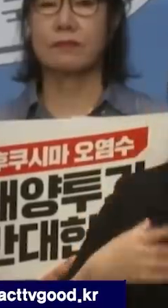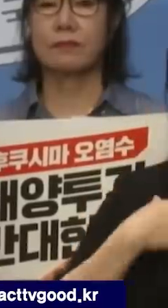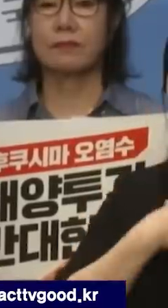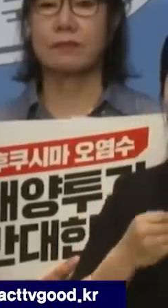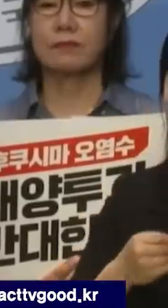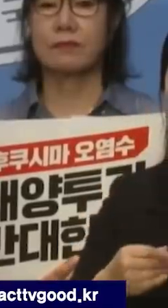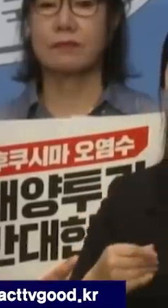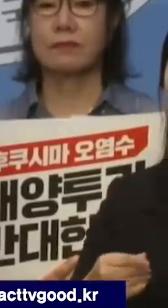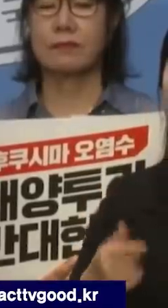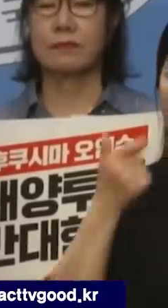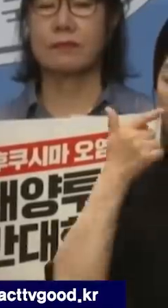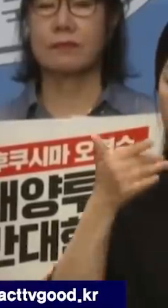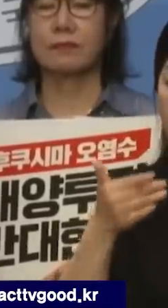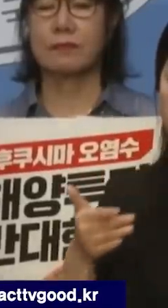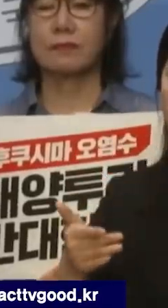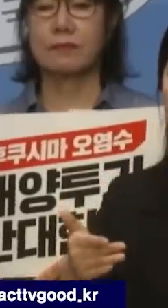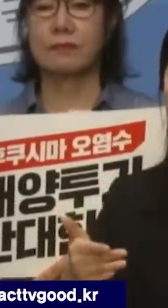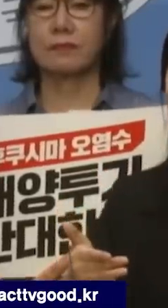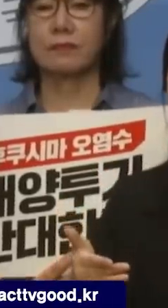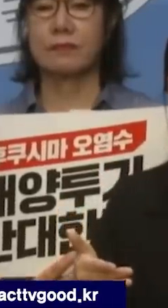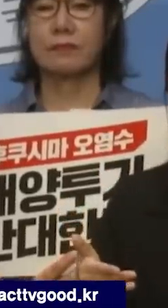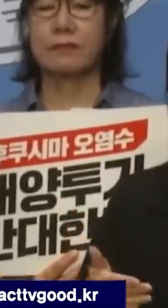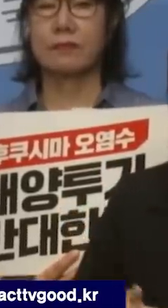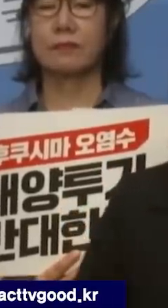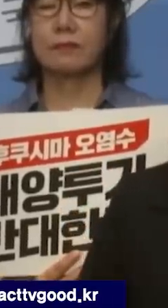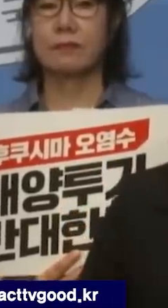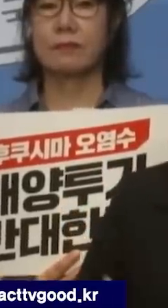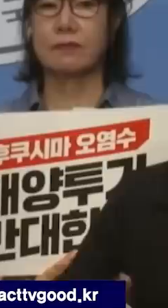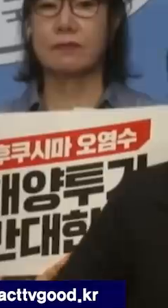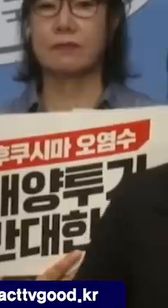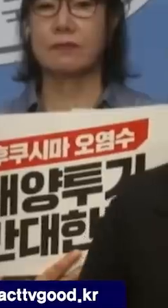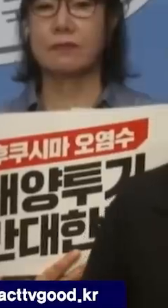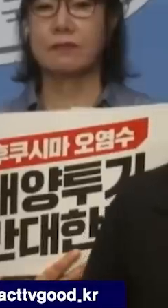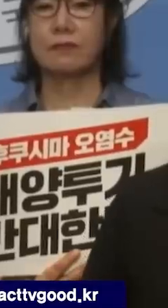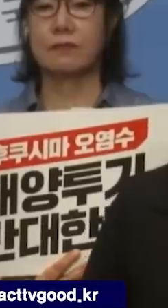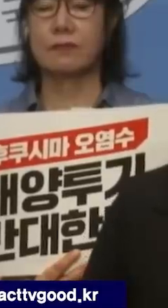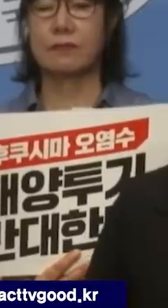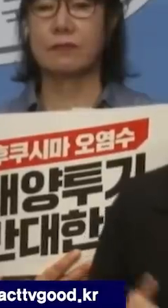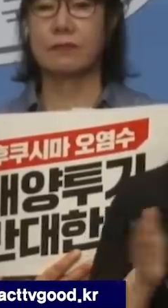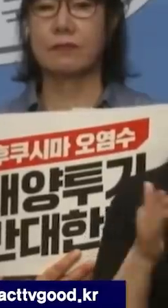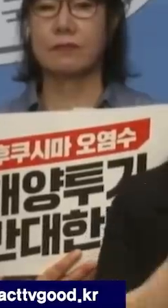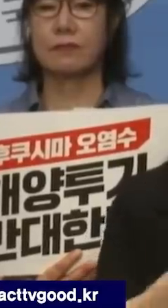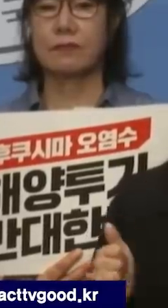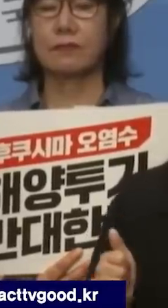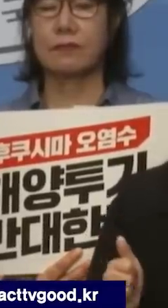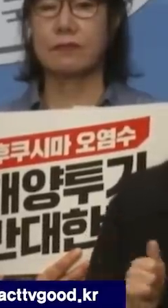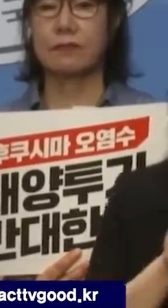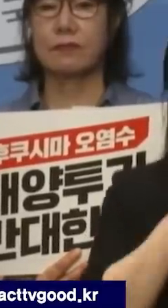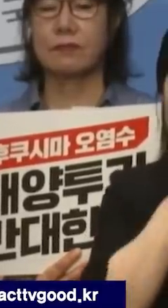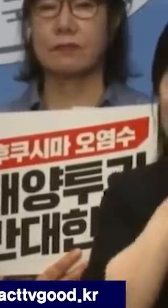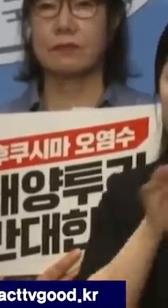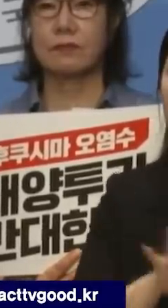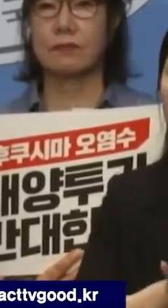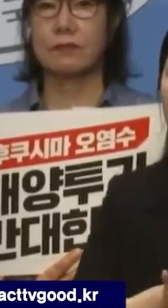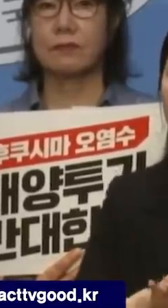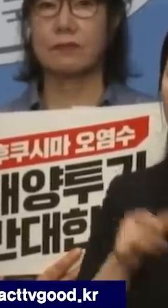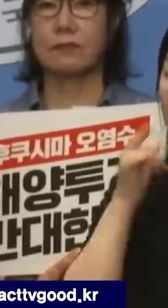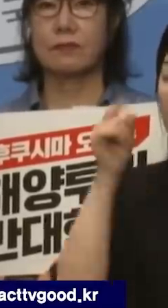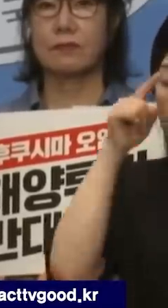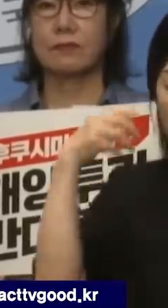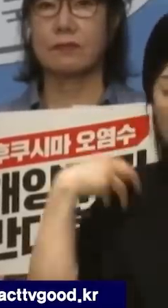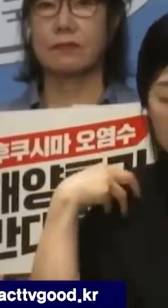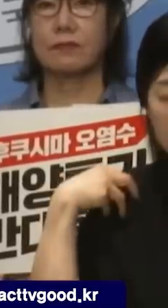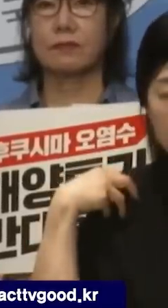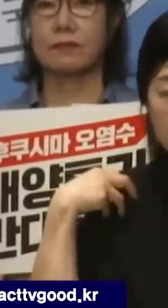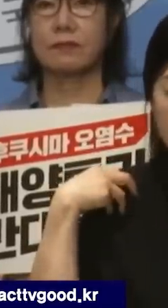안전하다는 길만 우리 어민이 해야 할 일이 아닌가요? 우리 어민이 침묵하며 일본 정부는